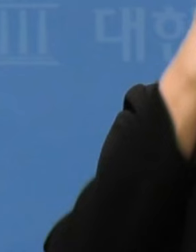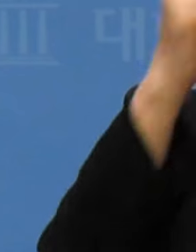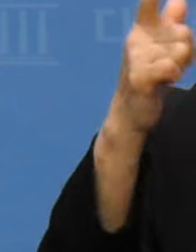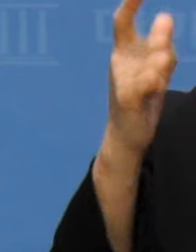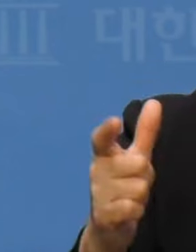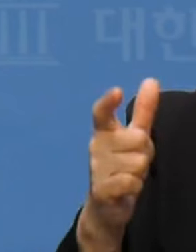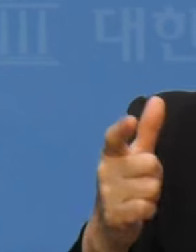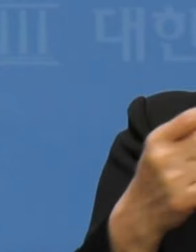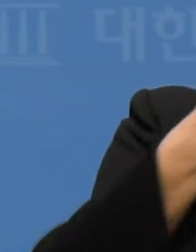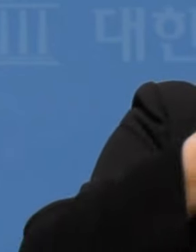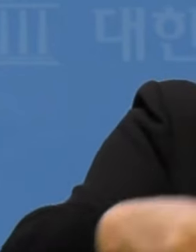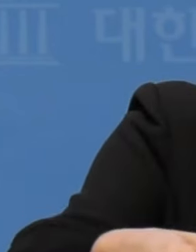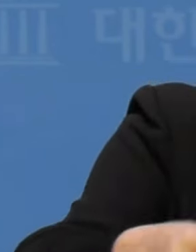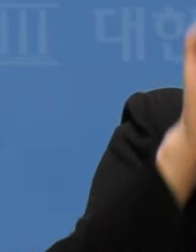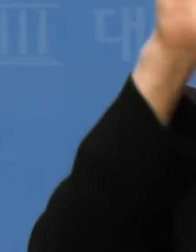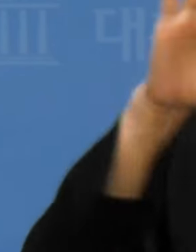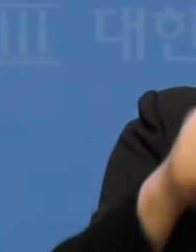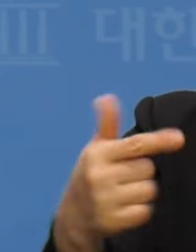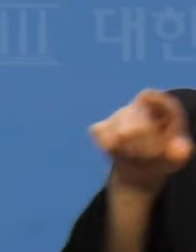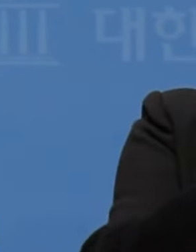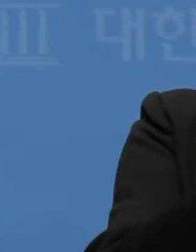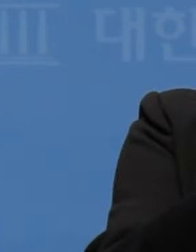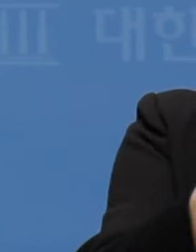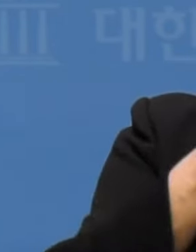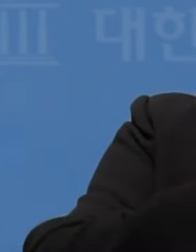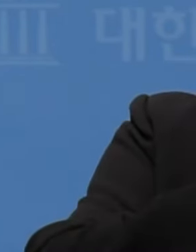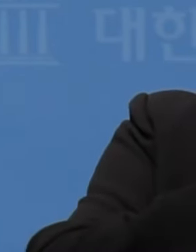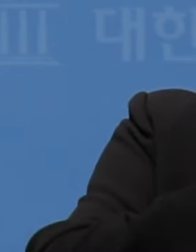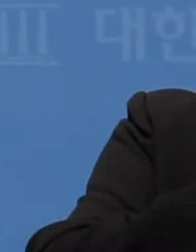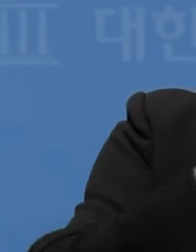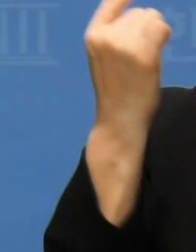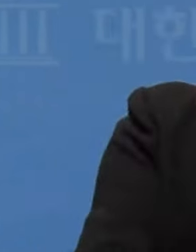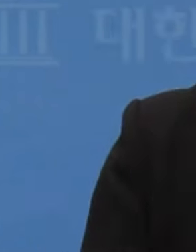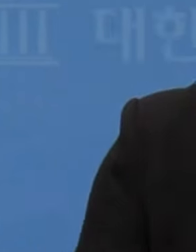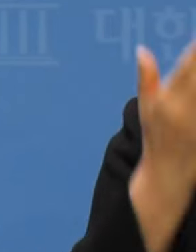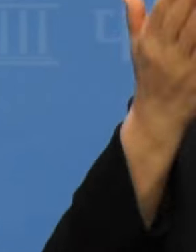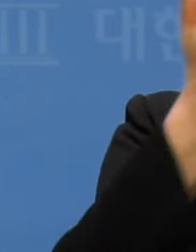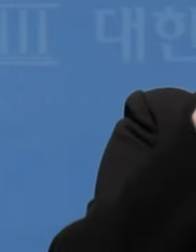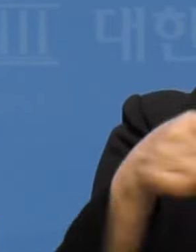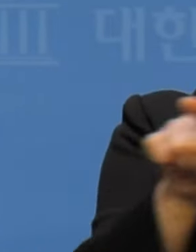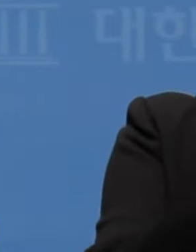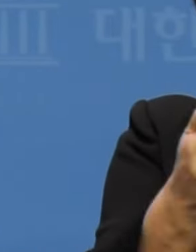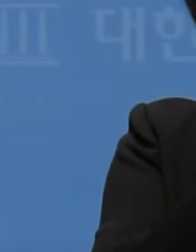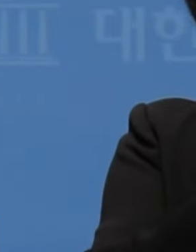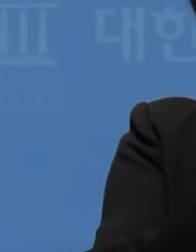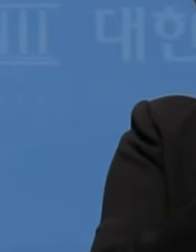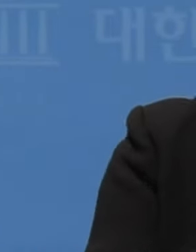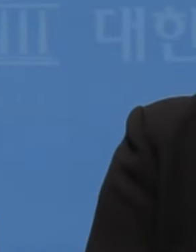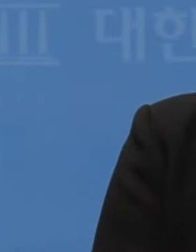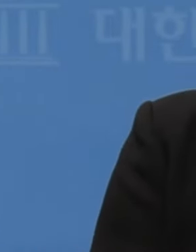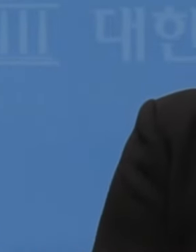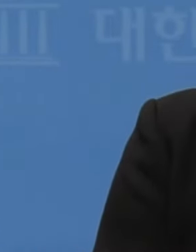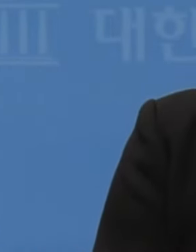용산과 민족과 미래 세대를 위해 제가 이 한 몸 던질 수 있게 도와주십시오.